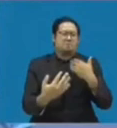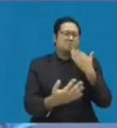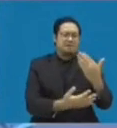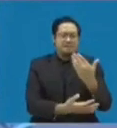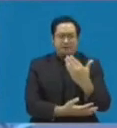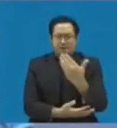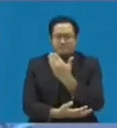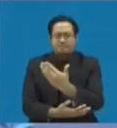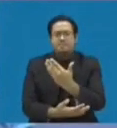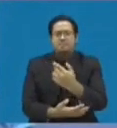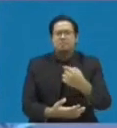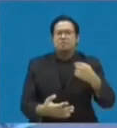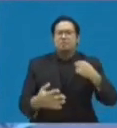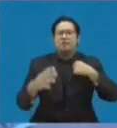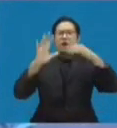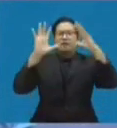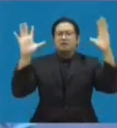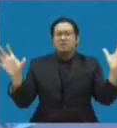Hai kesimpulannya